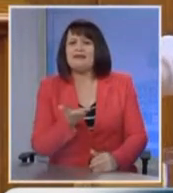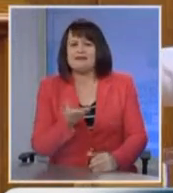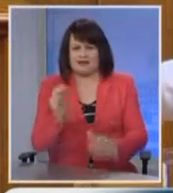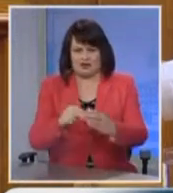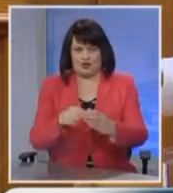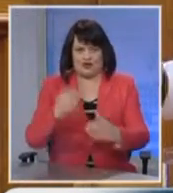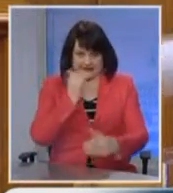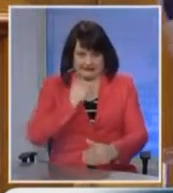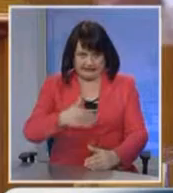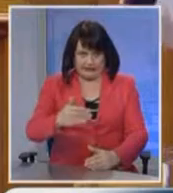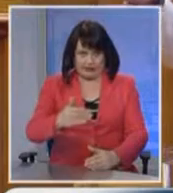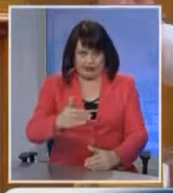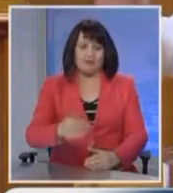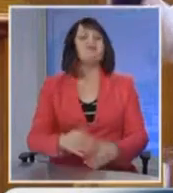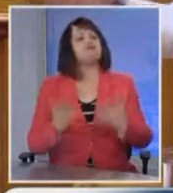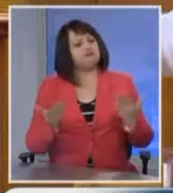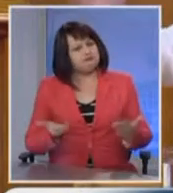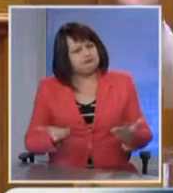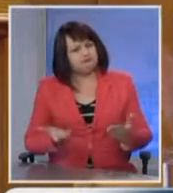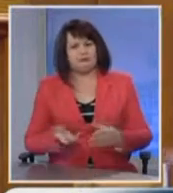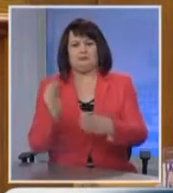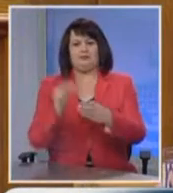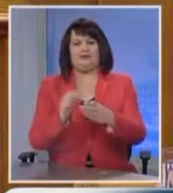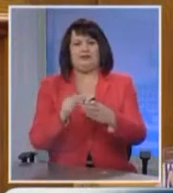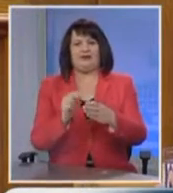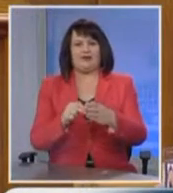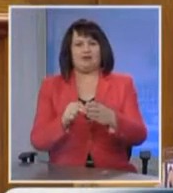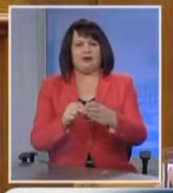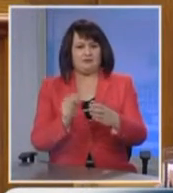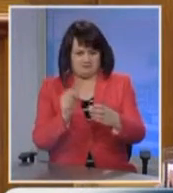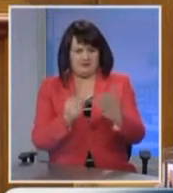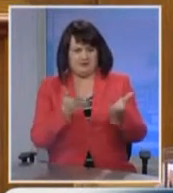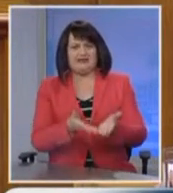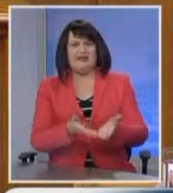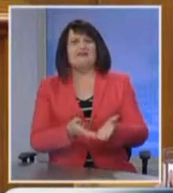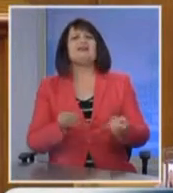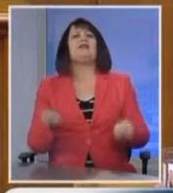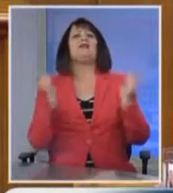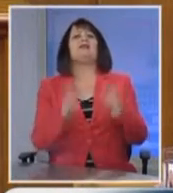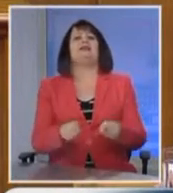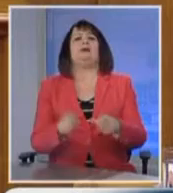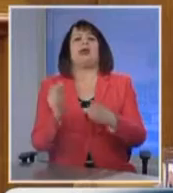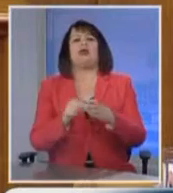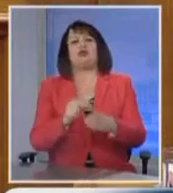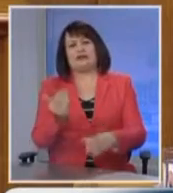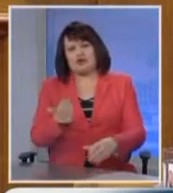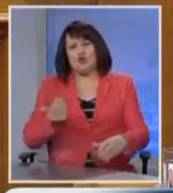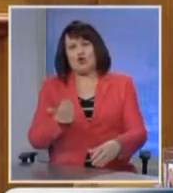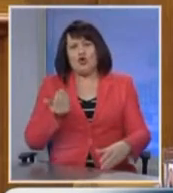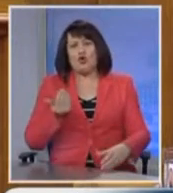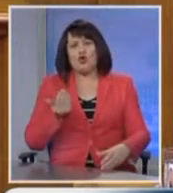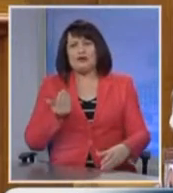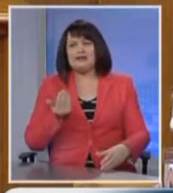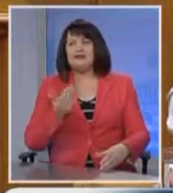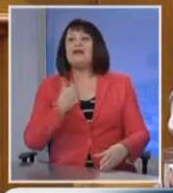εκλογές σύντομα? Ακριβώς. Ψηφίζοντας αυτό που ψηφίζετε, δεν θα γίνουν εκλογές σύντομα, και έτσι